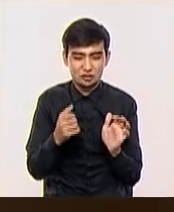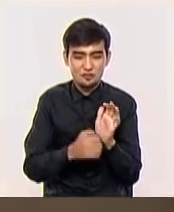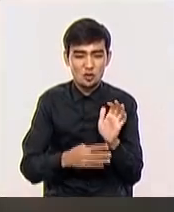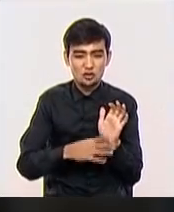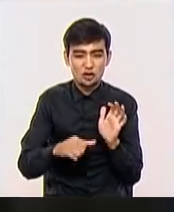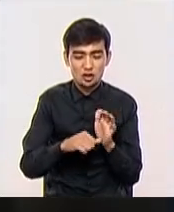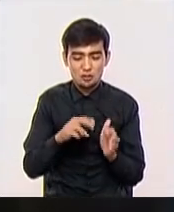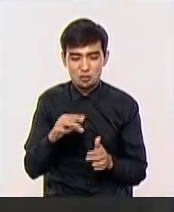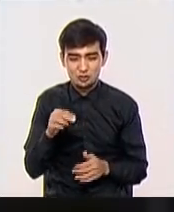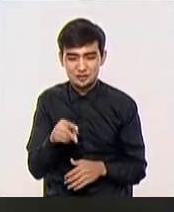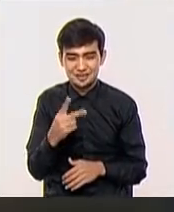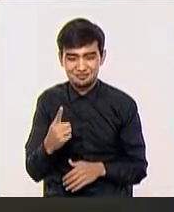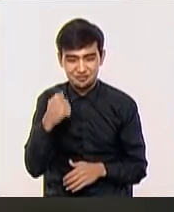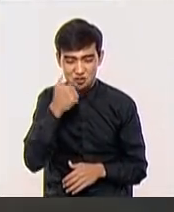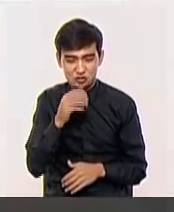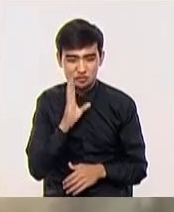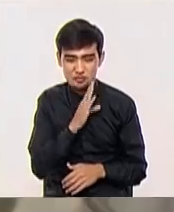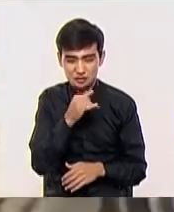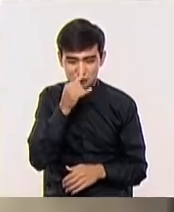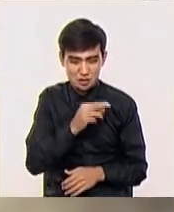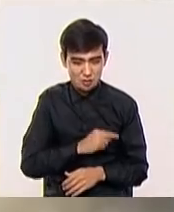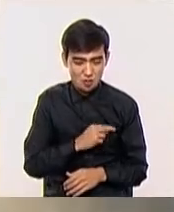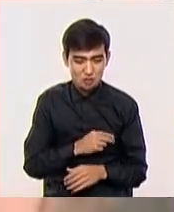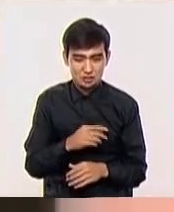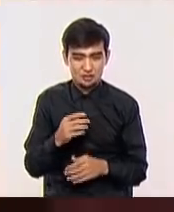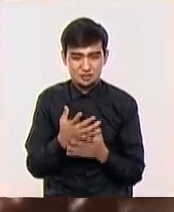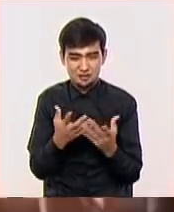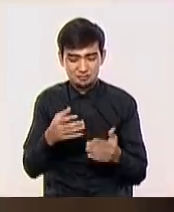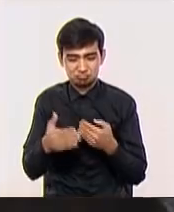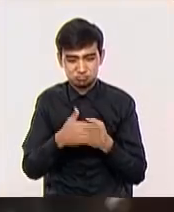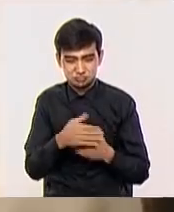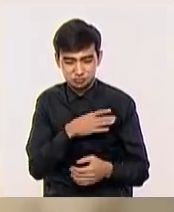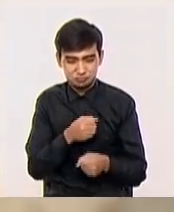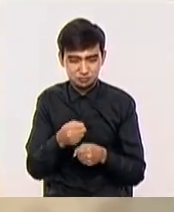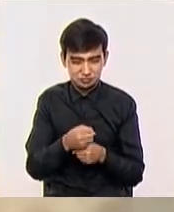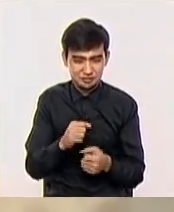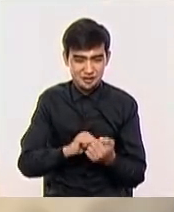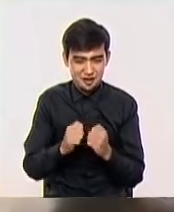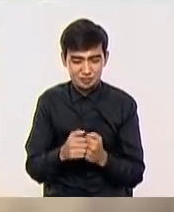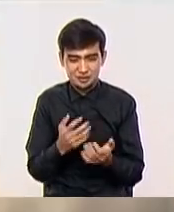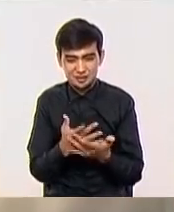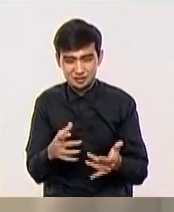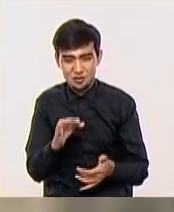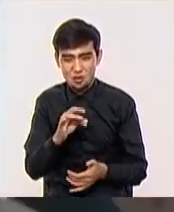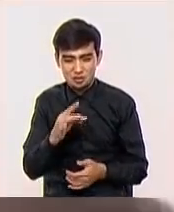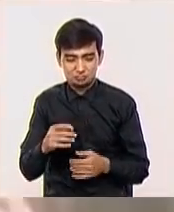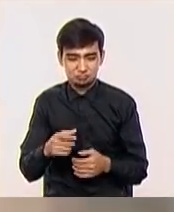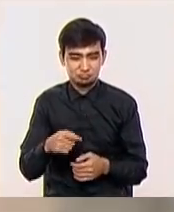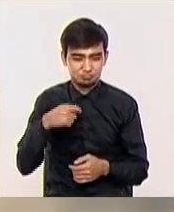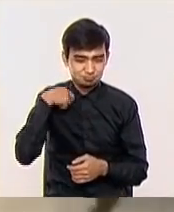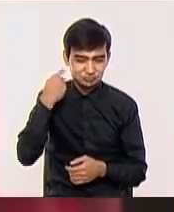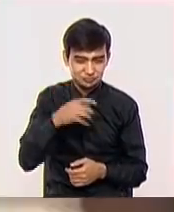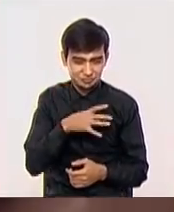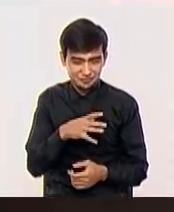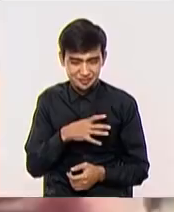1996 по 2001 год женщины не могли работать, применялись такие наказания, как побивание камнями, порка и казнь через